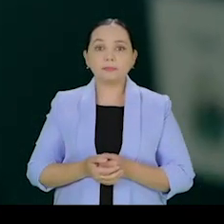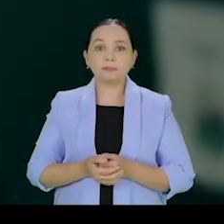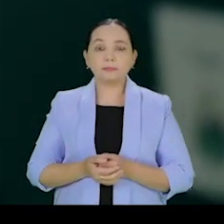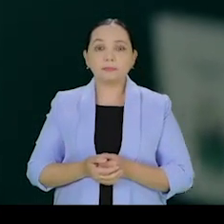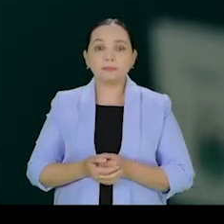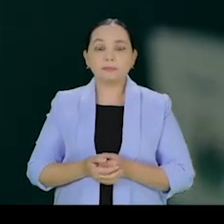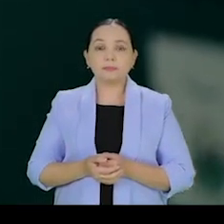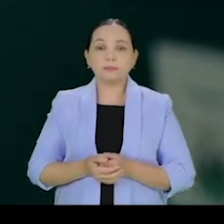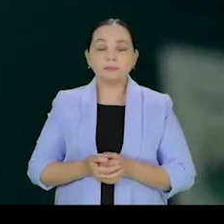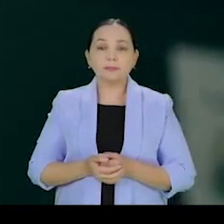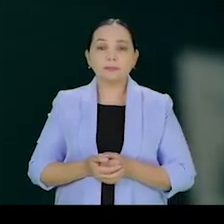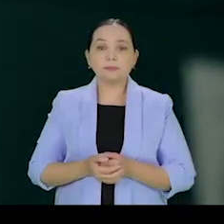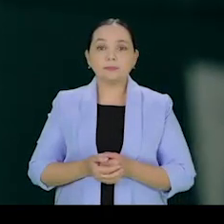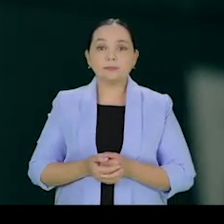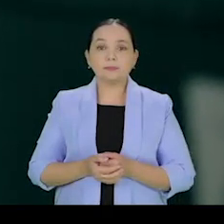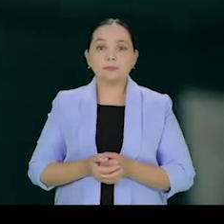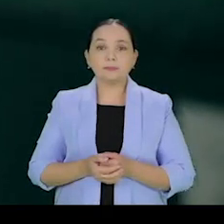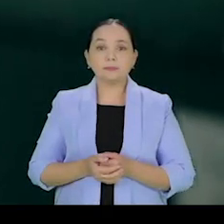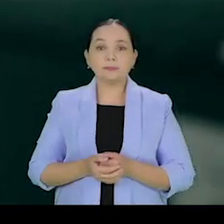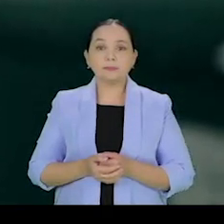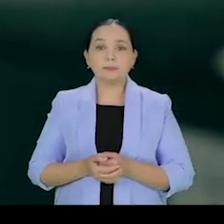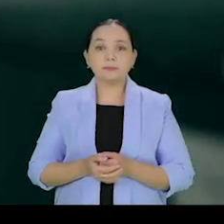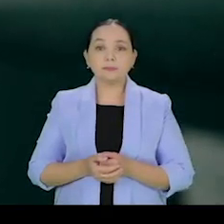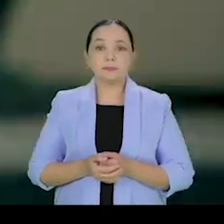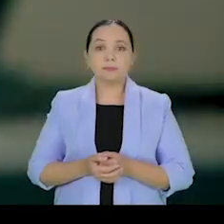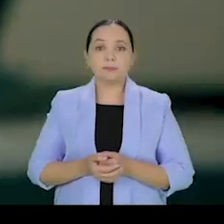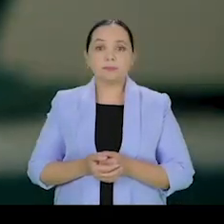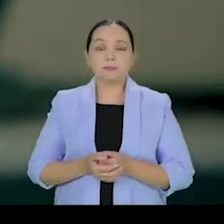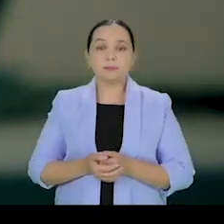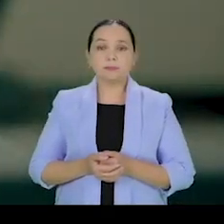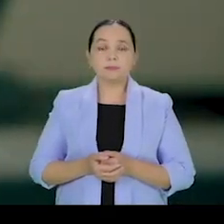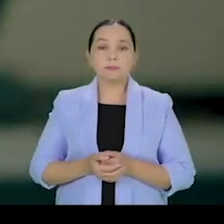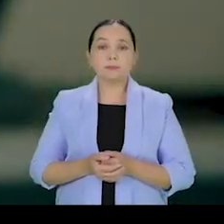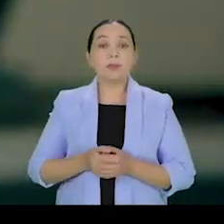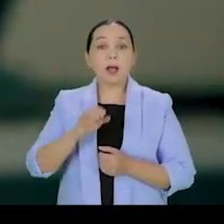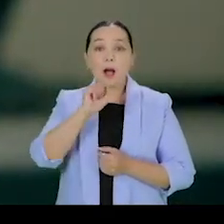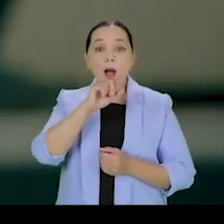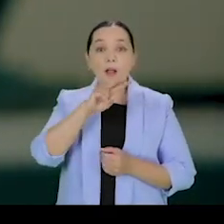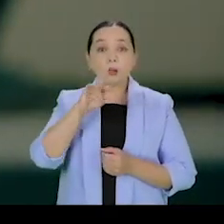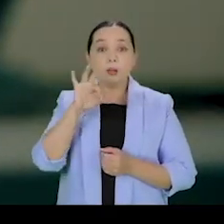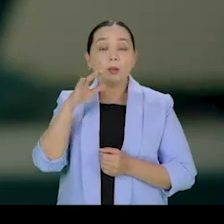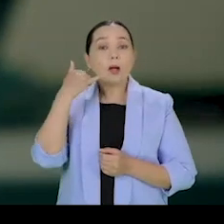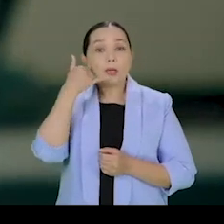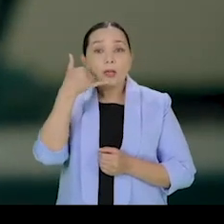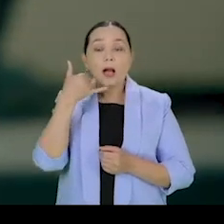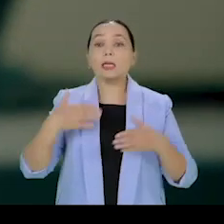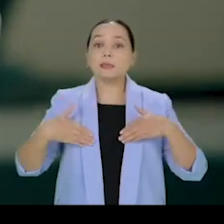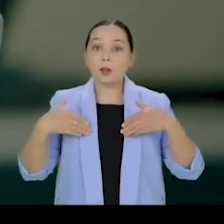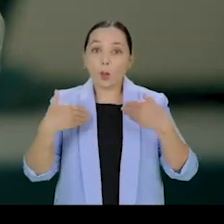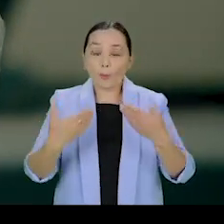Thank you. Alo. Assalomu